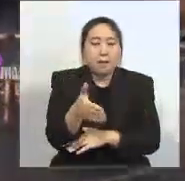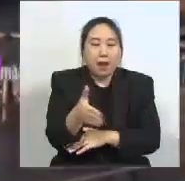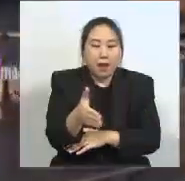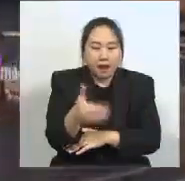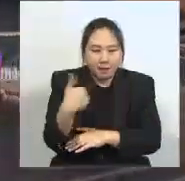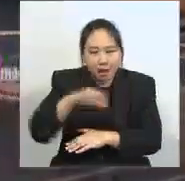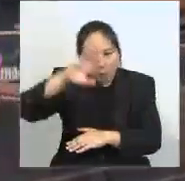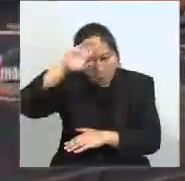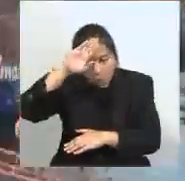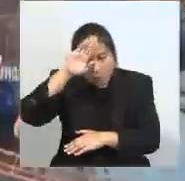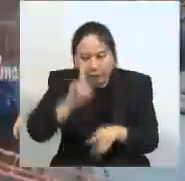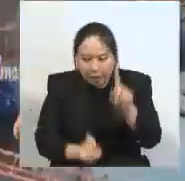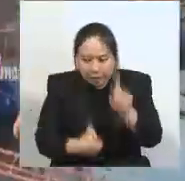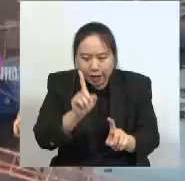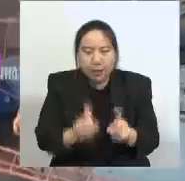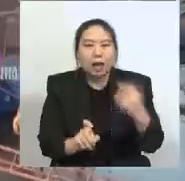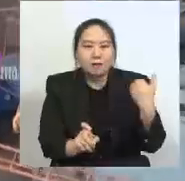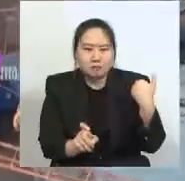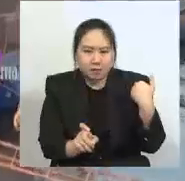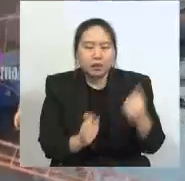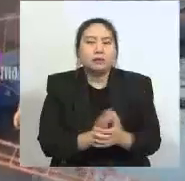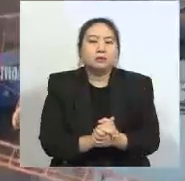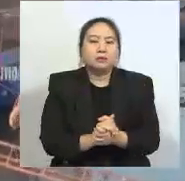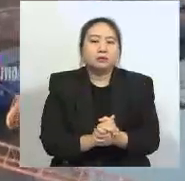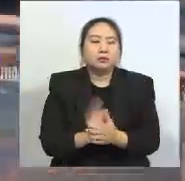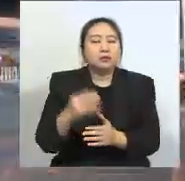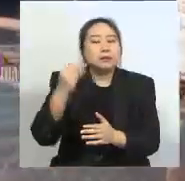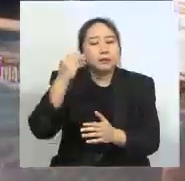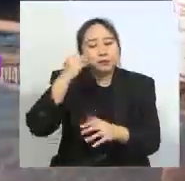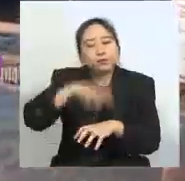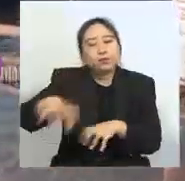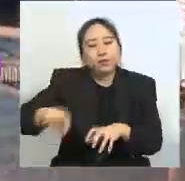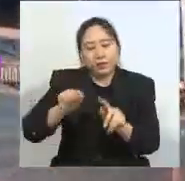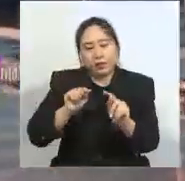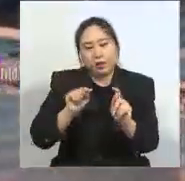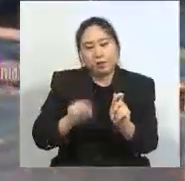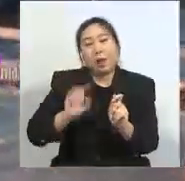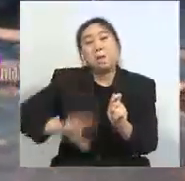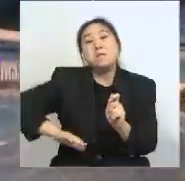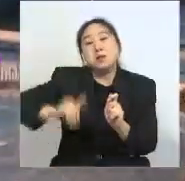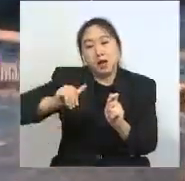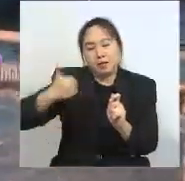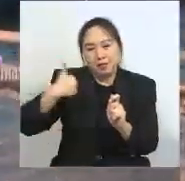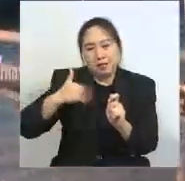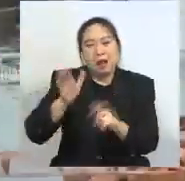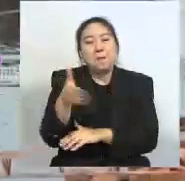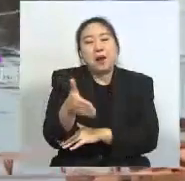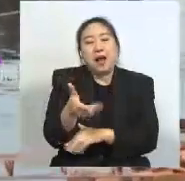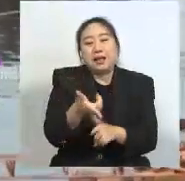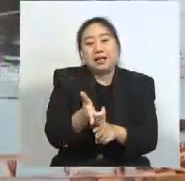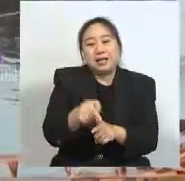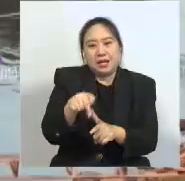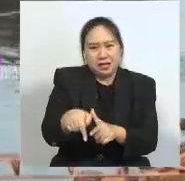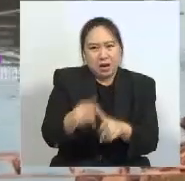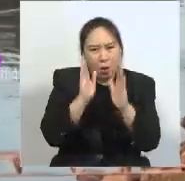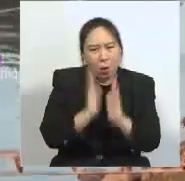ระชังป่วยแล้วก็ตายมากขึ้นโดยเฉพาะที่บ้านพร้าวใต้บ้านเจริญสุขตำบลหินโงมอำเภอเมืองมีผู้เลี้ยงปลาในกระชังม